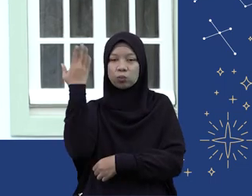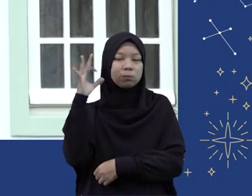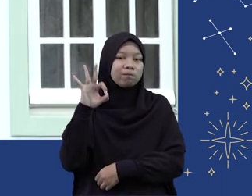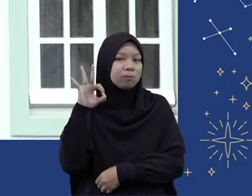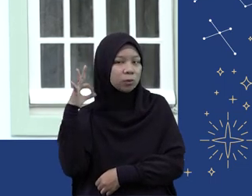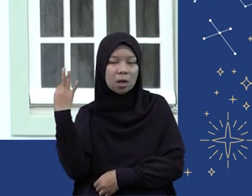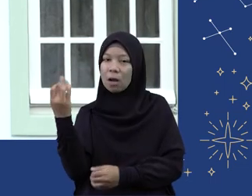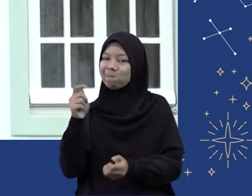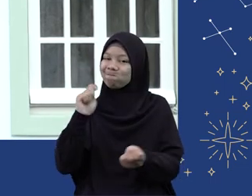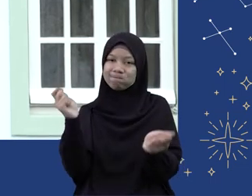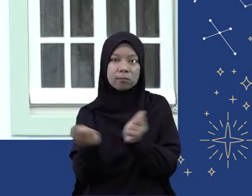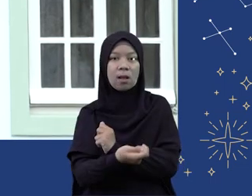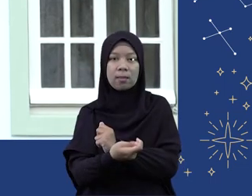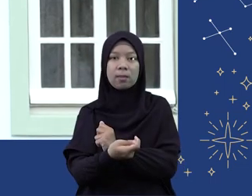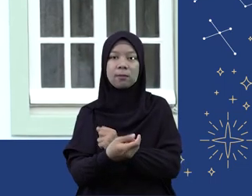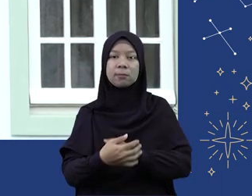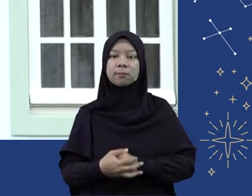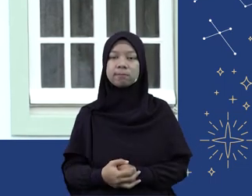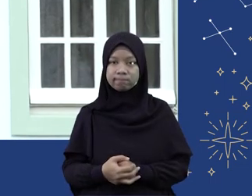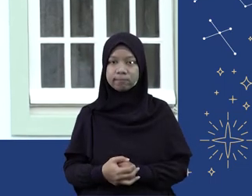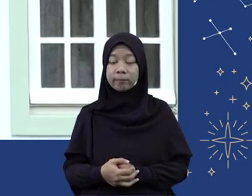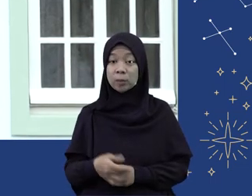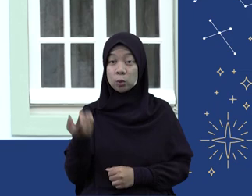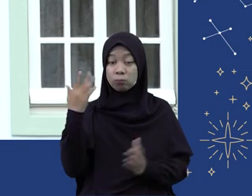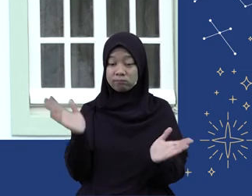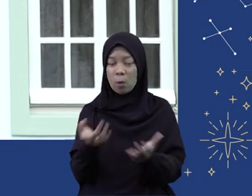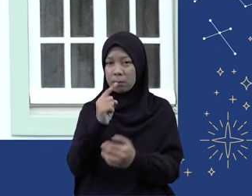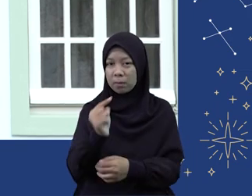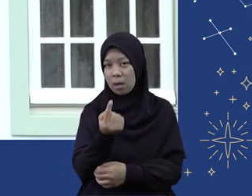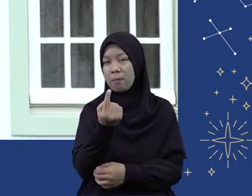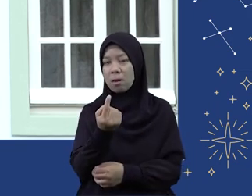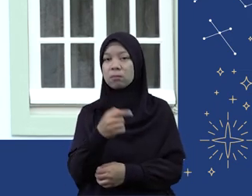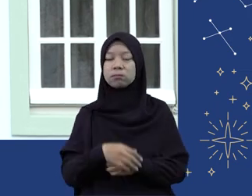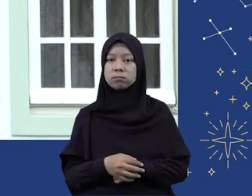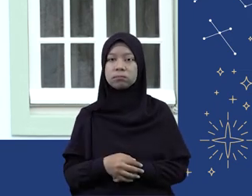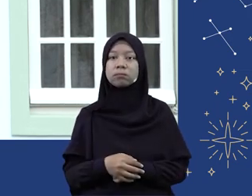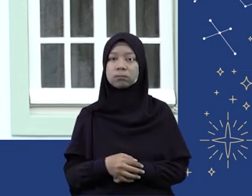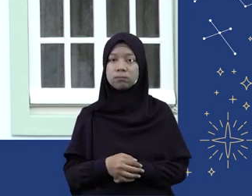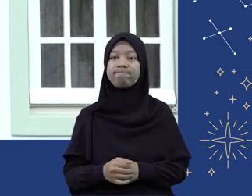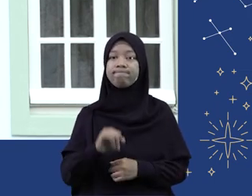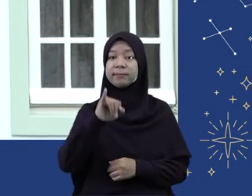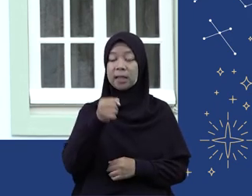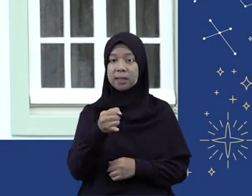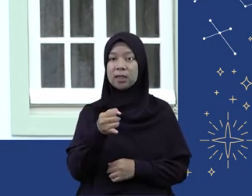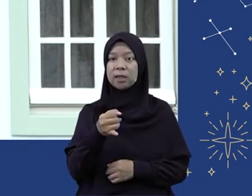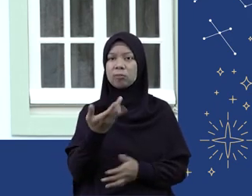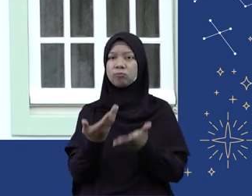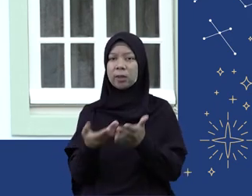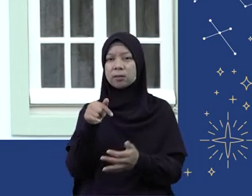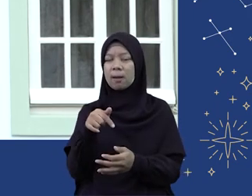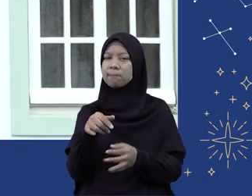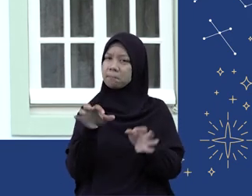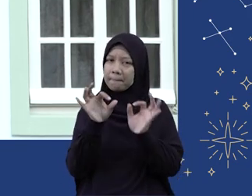puasa ini ditemukan atau didirikan Oleh karena itu saya kira sudah sangat baik